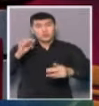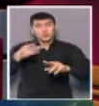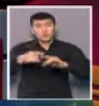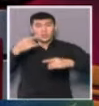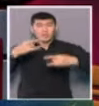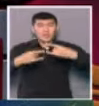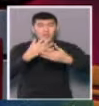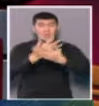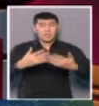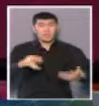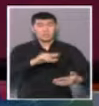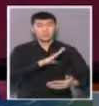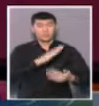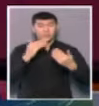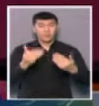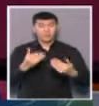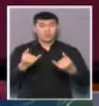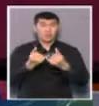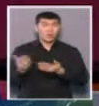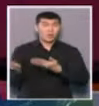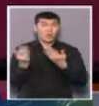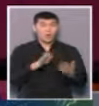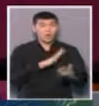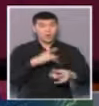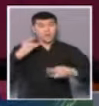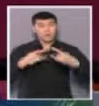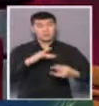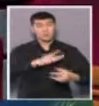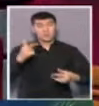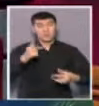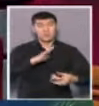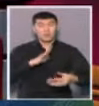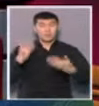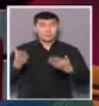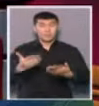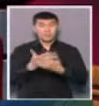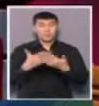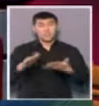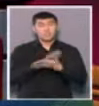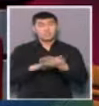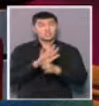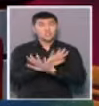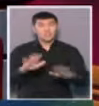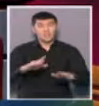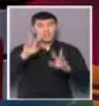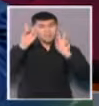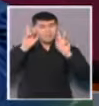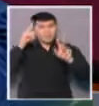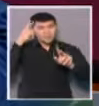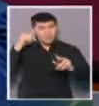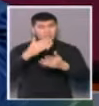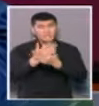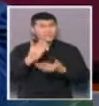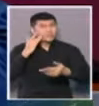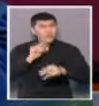арнамызда да бірнеше рет қонақ болды. Еркін көсіліп, ашық сұхбат берді. Ол ешқашан білгенін